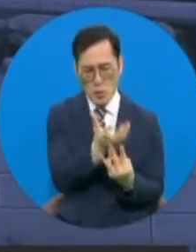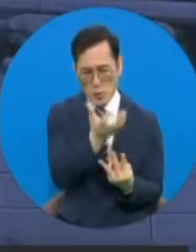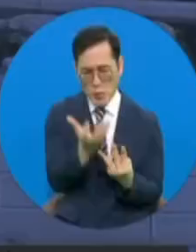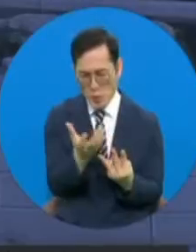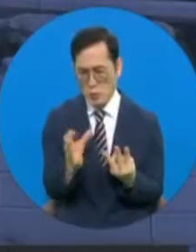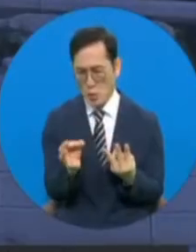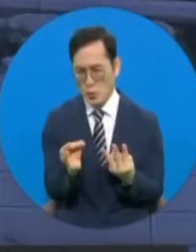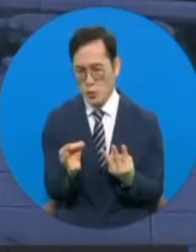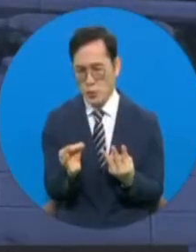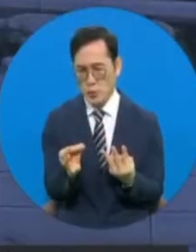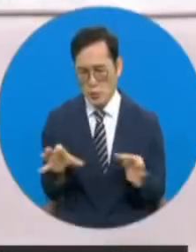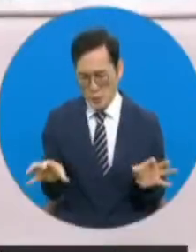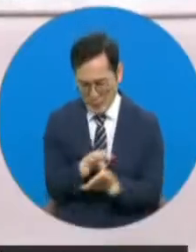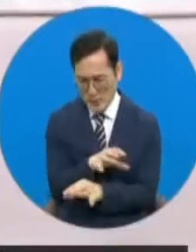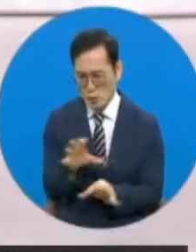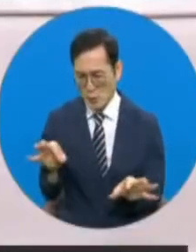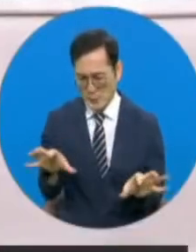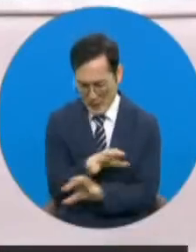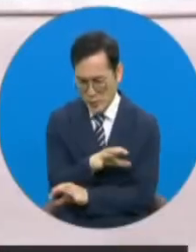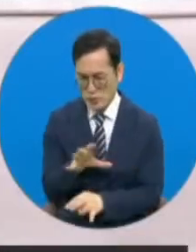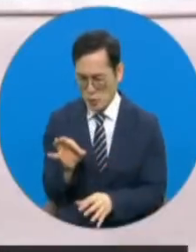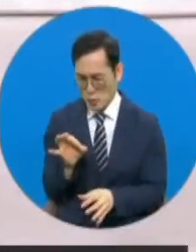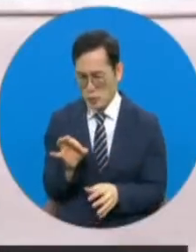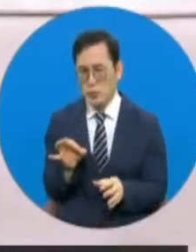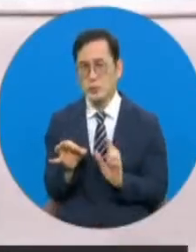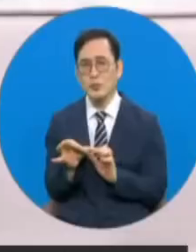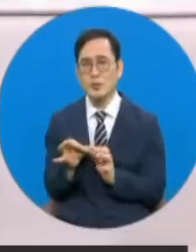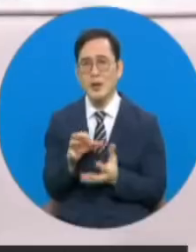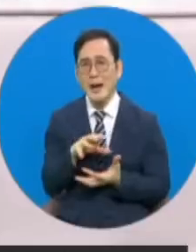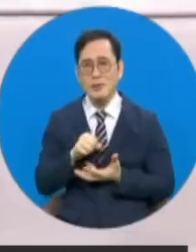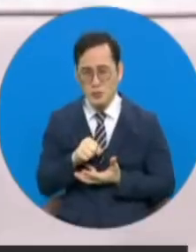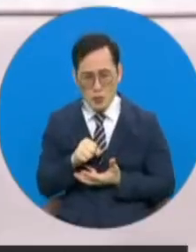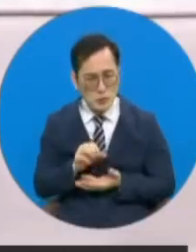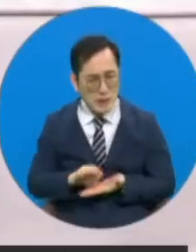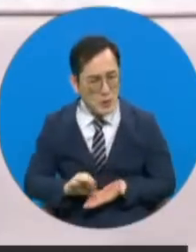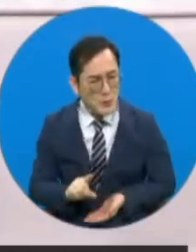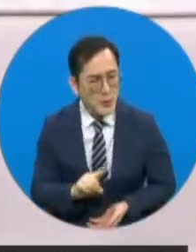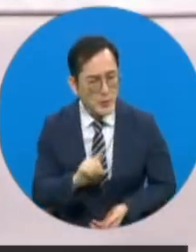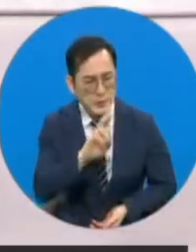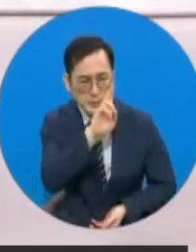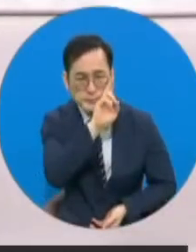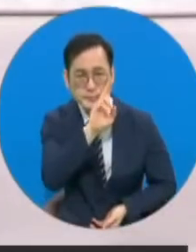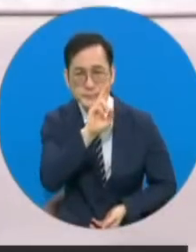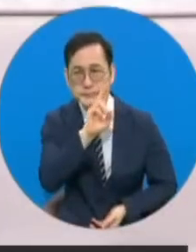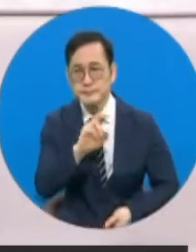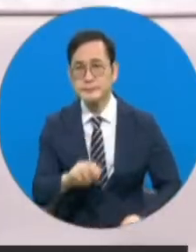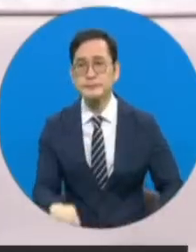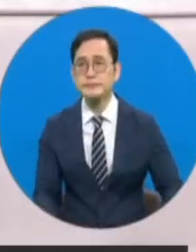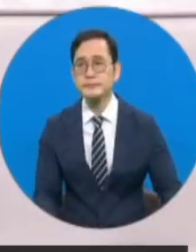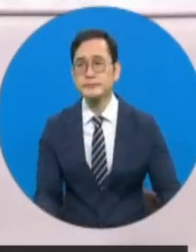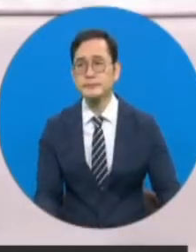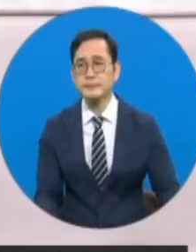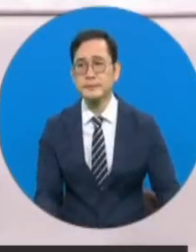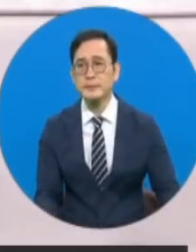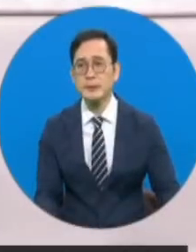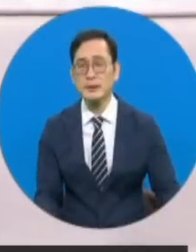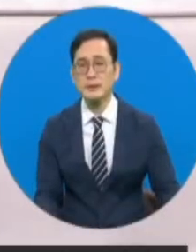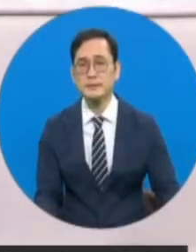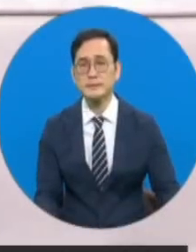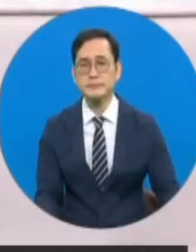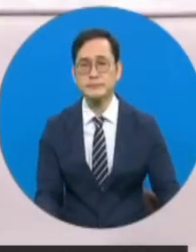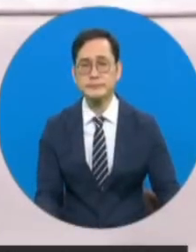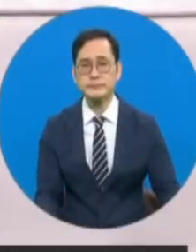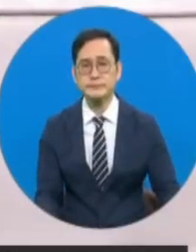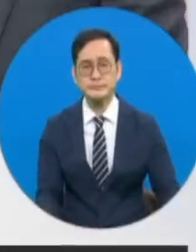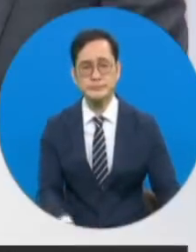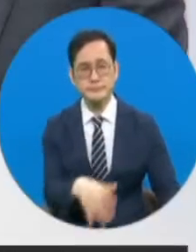텐데 사실은 뭐 fiu 자체는 왜라고 하는 부분보다는 실제적인 어떤 물량의 변동 이동이 의심스러울